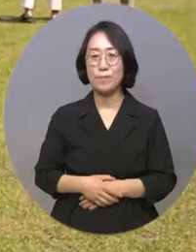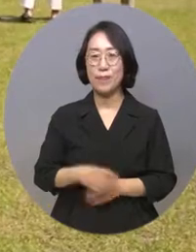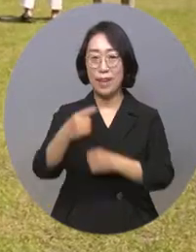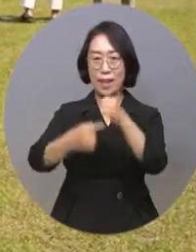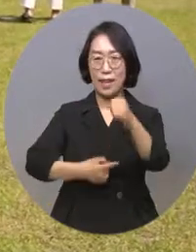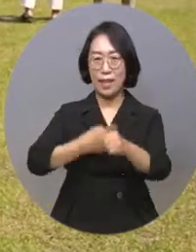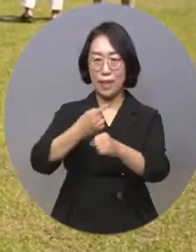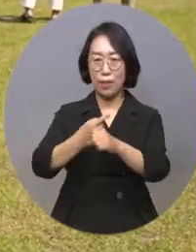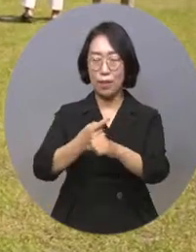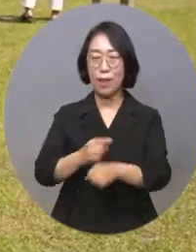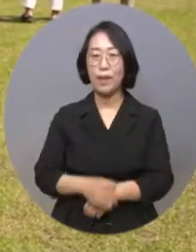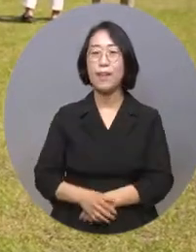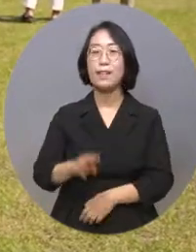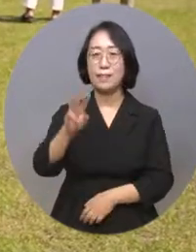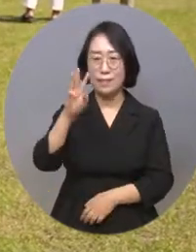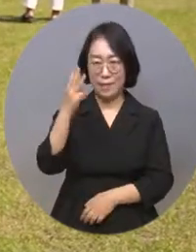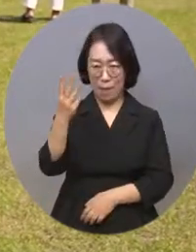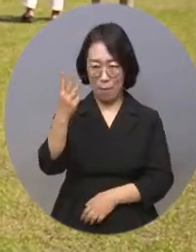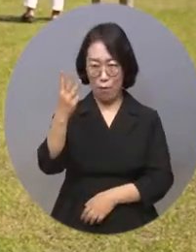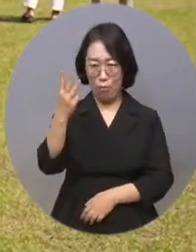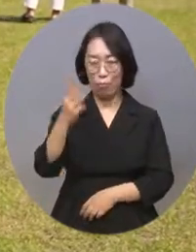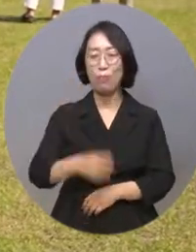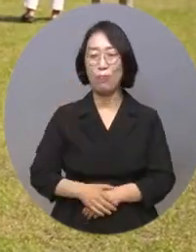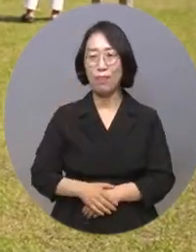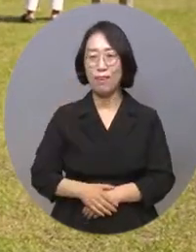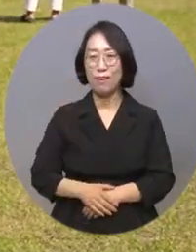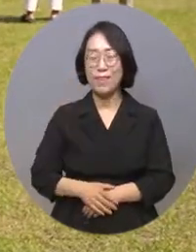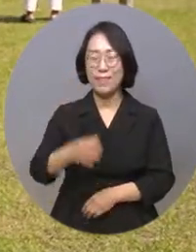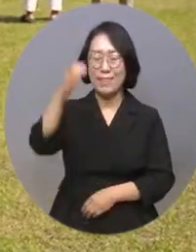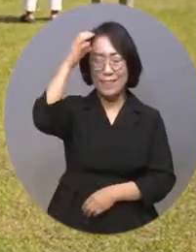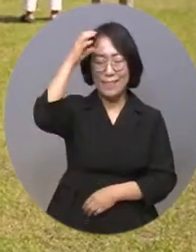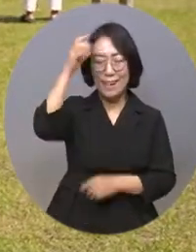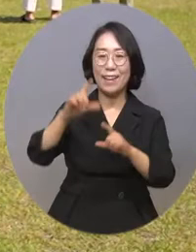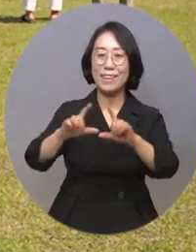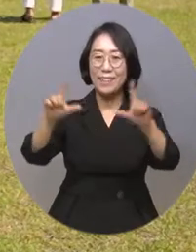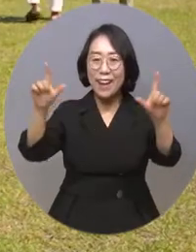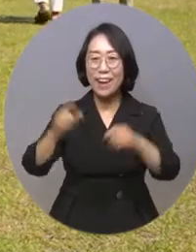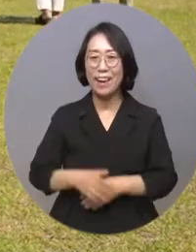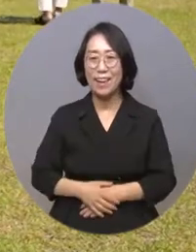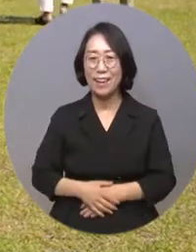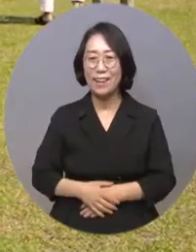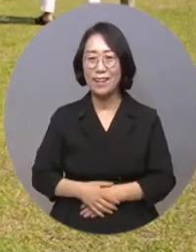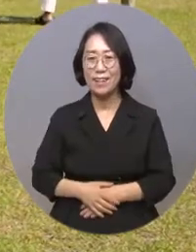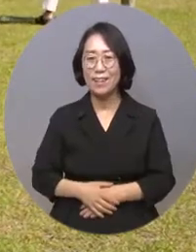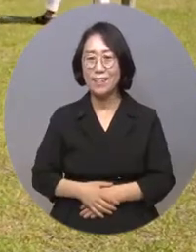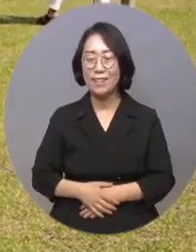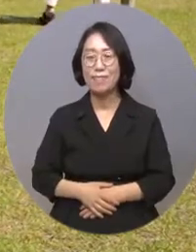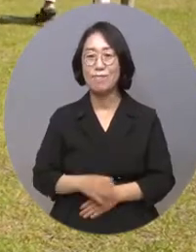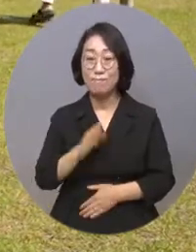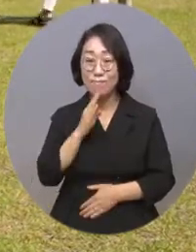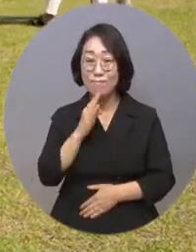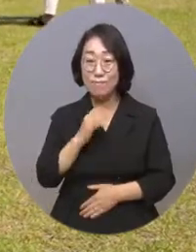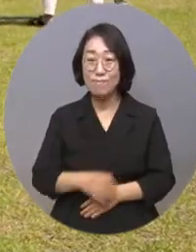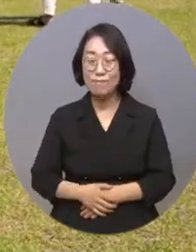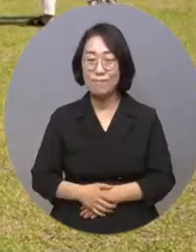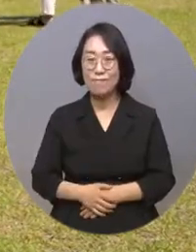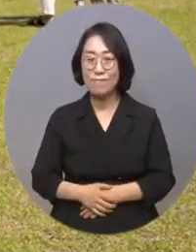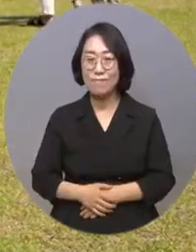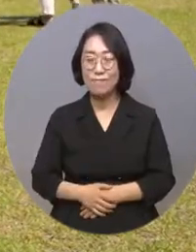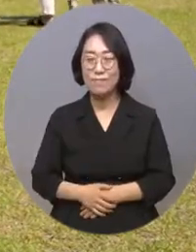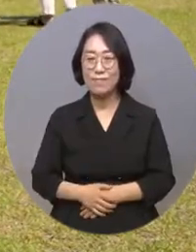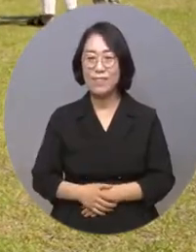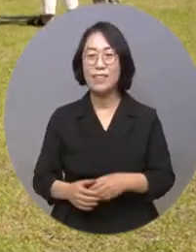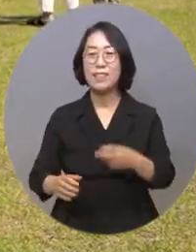1년에 3번 아이들이 손꼽아 기다리는 특별한 날이 있습니다. 하얀 눈과 함께 산타 할아버지가 선물을